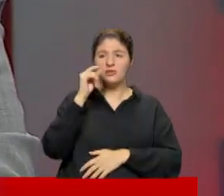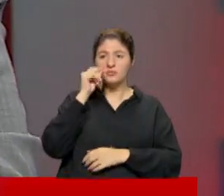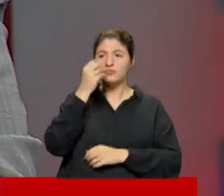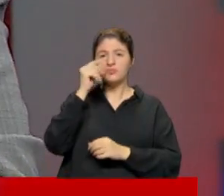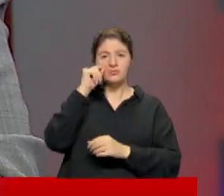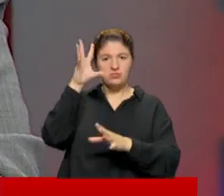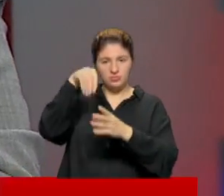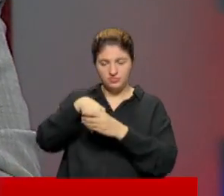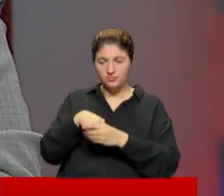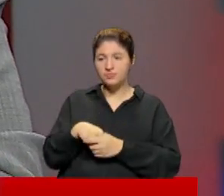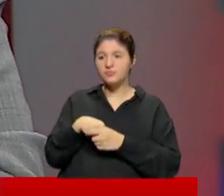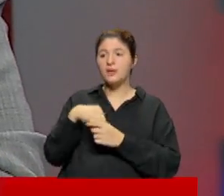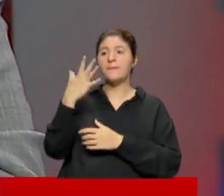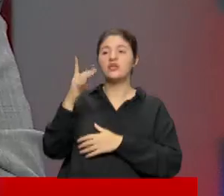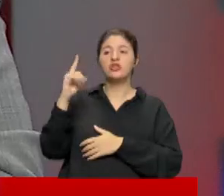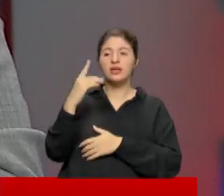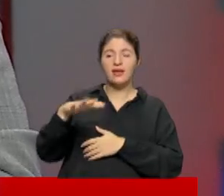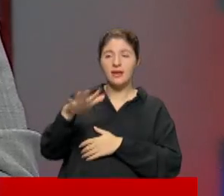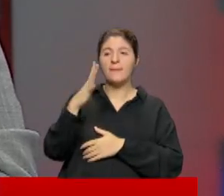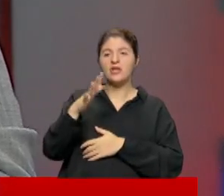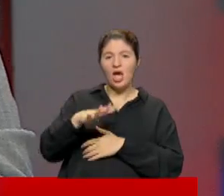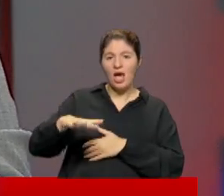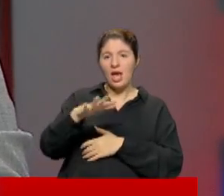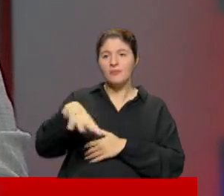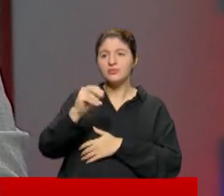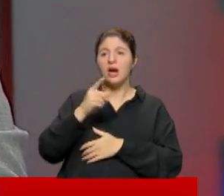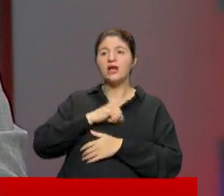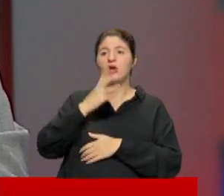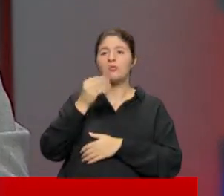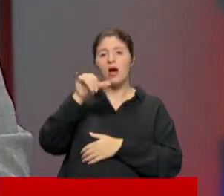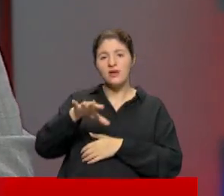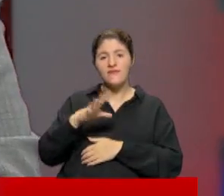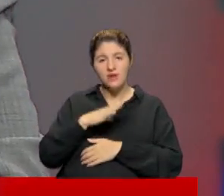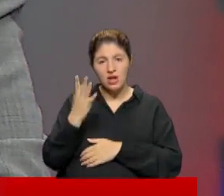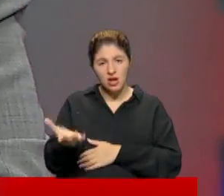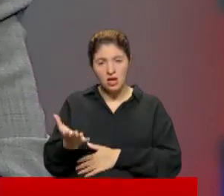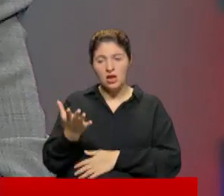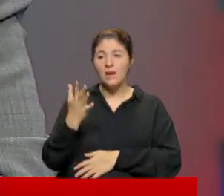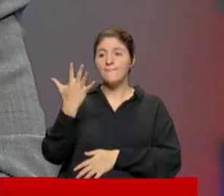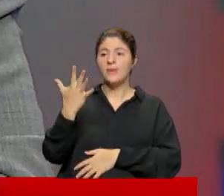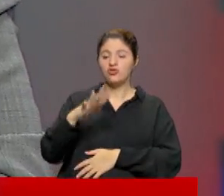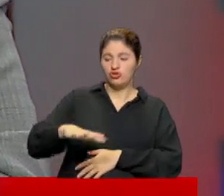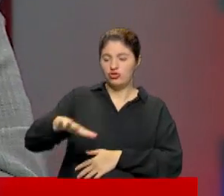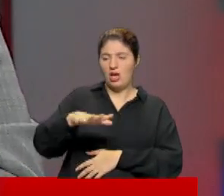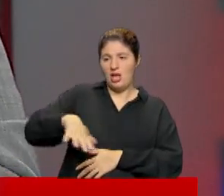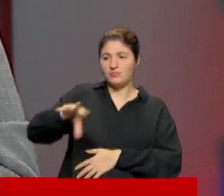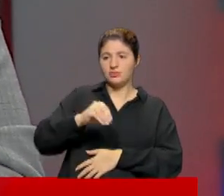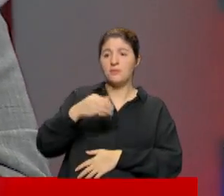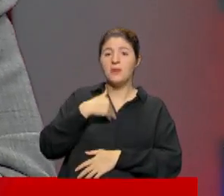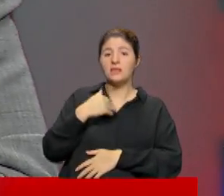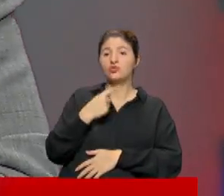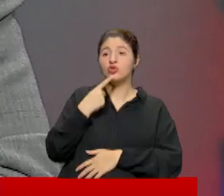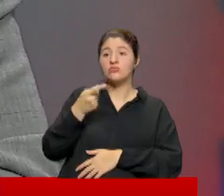Uysal da dahil olmak üzere beş liderin beşinin de aday olma hakkı vardır beşi de benim